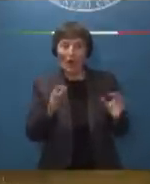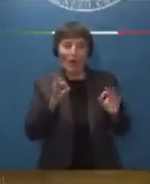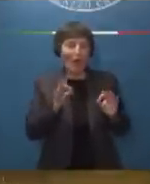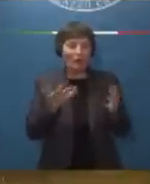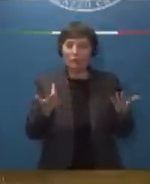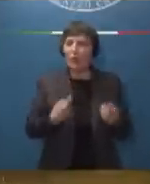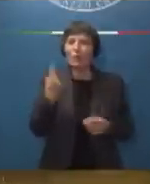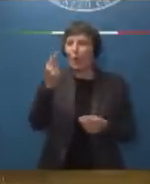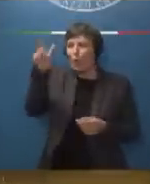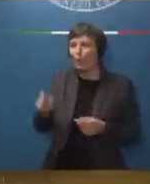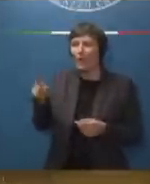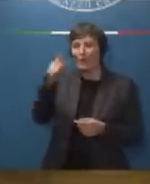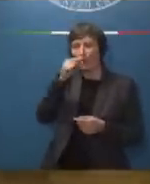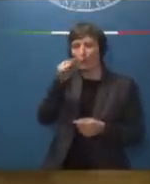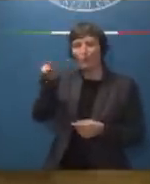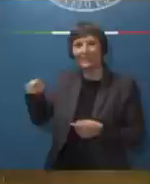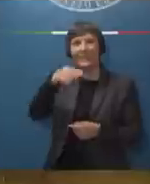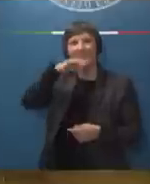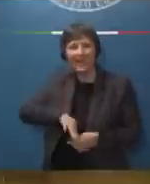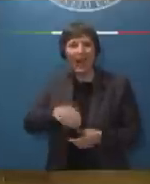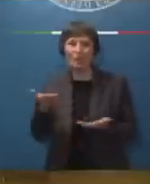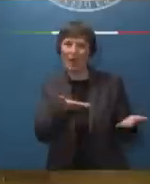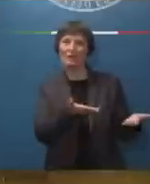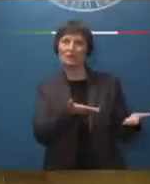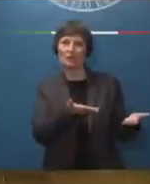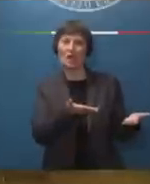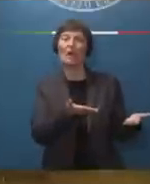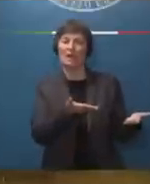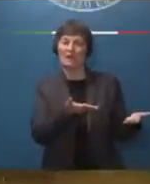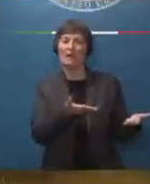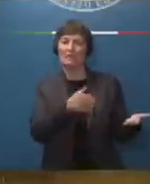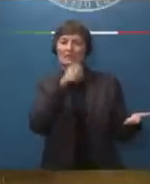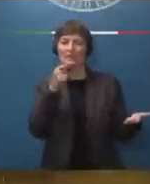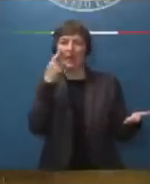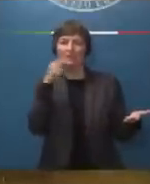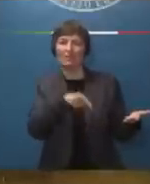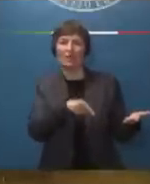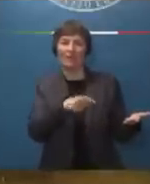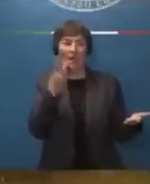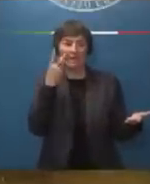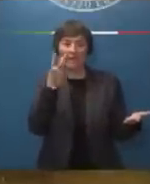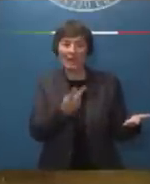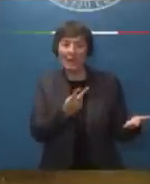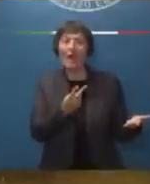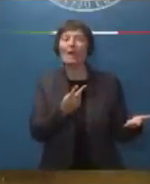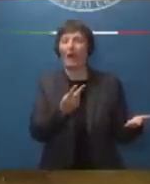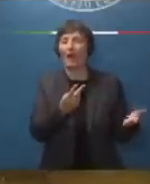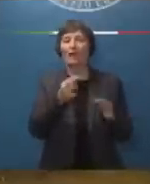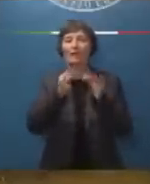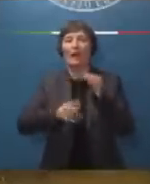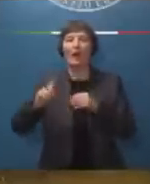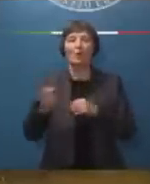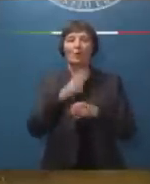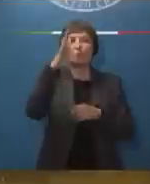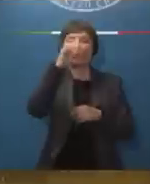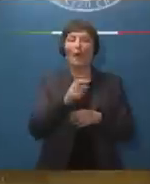fare una sola persona Putin credo finalmente che finalmente Tutti capiranno perché a noi ci